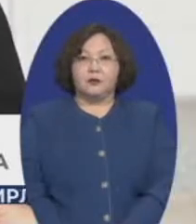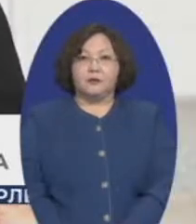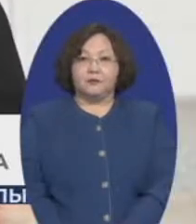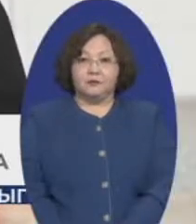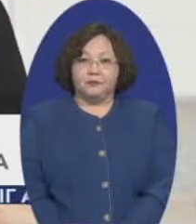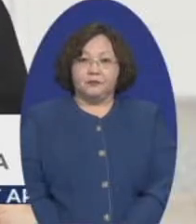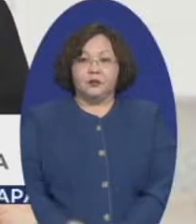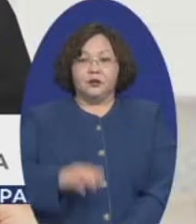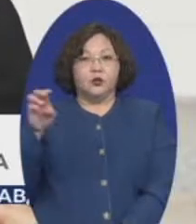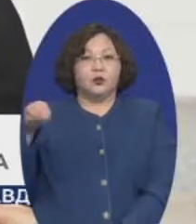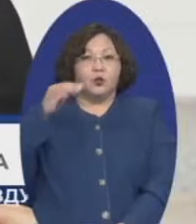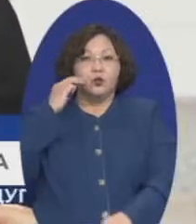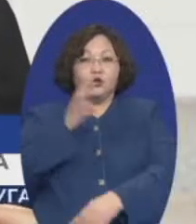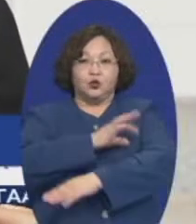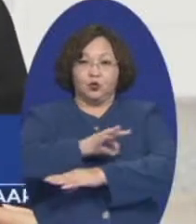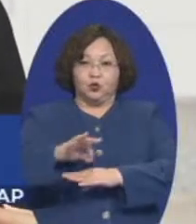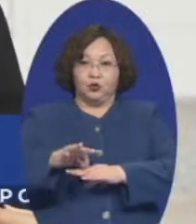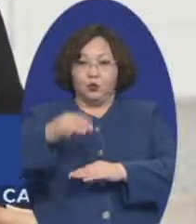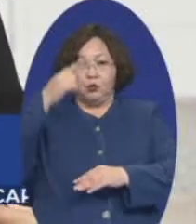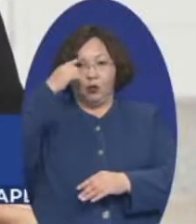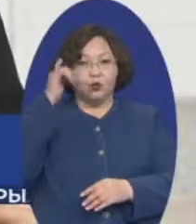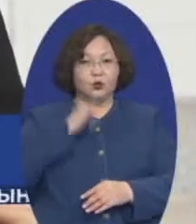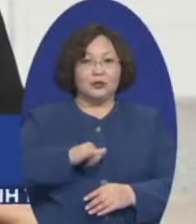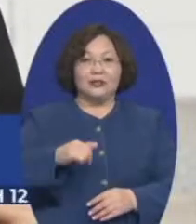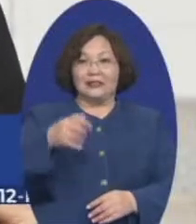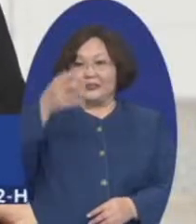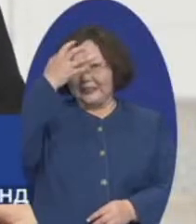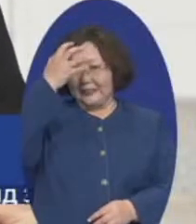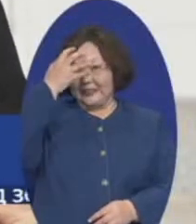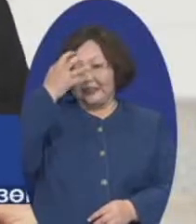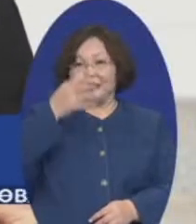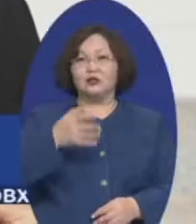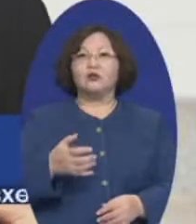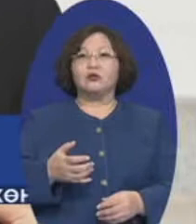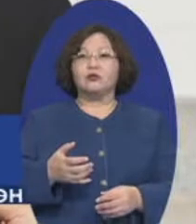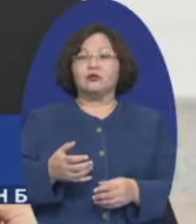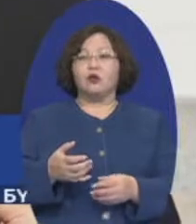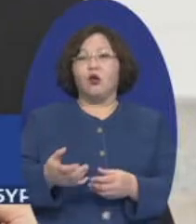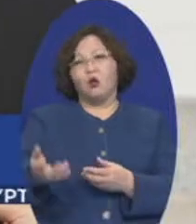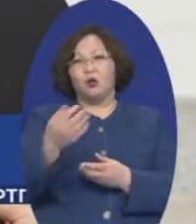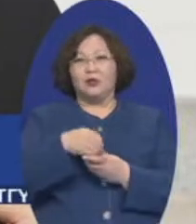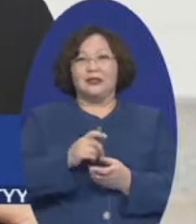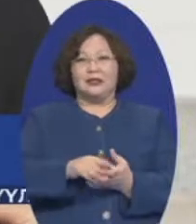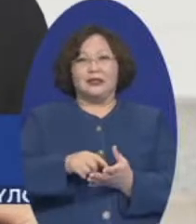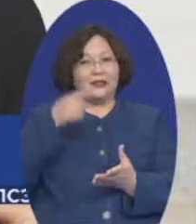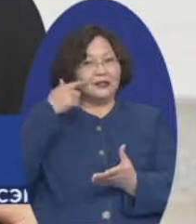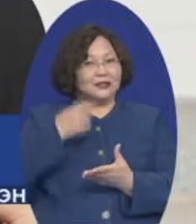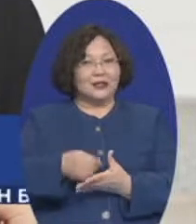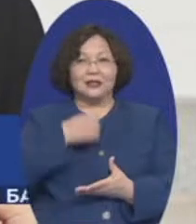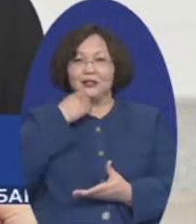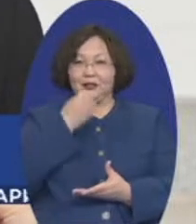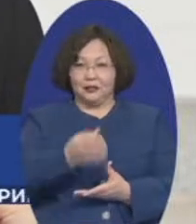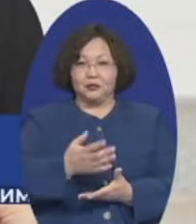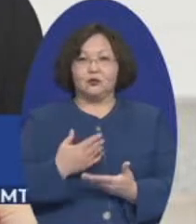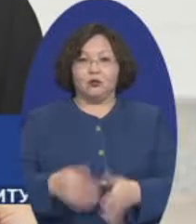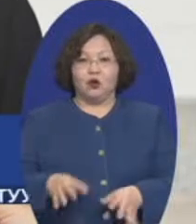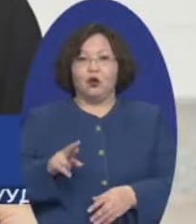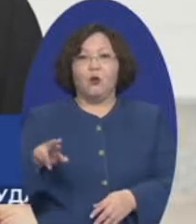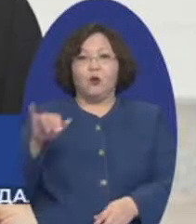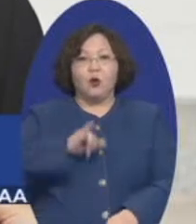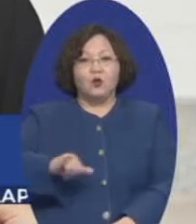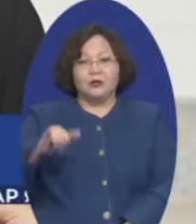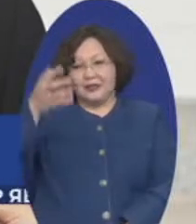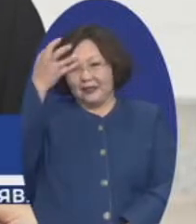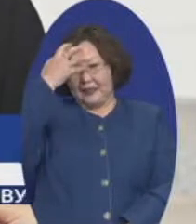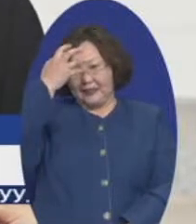байлаа. Туршилтын төсөл дээр Монгол Улсын засгийн газрыг оруулаач гэдэг ийм хүсэлтийг тавьсан. За энэ хүсэлтийн дагуу өнөөдөр